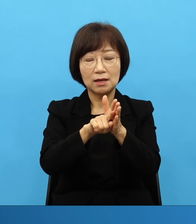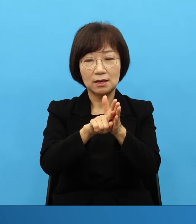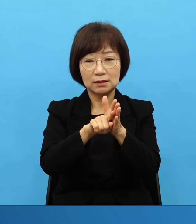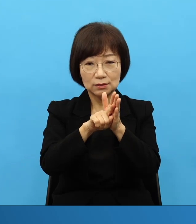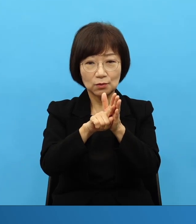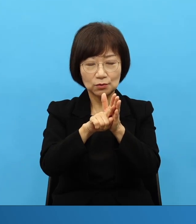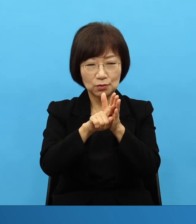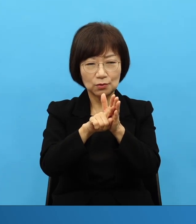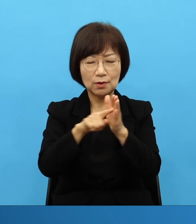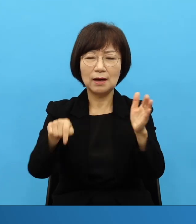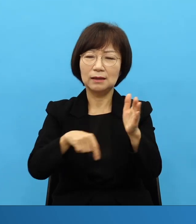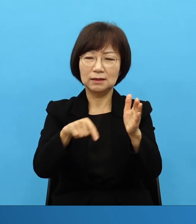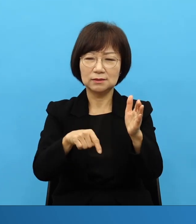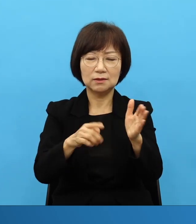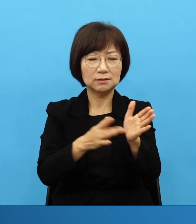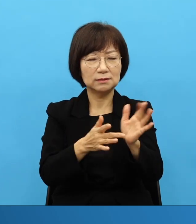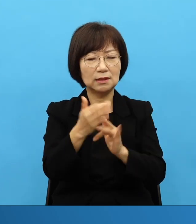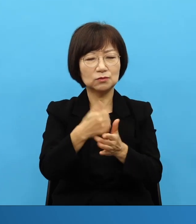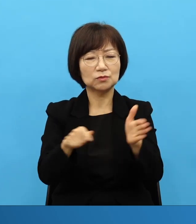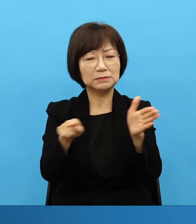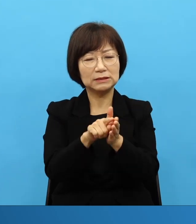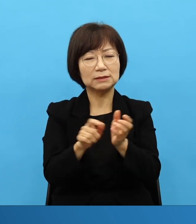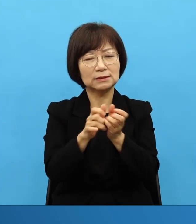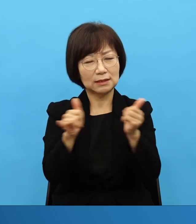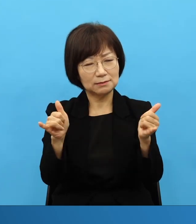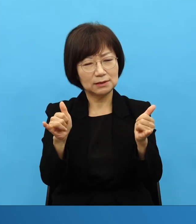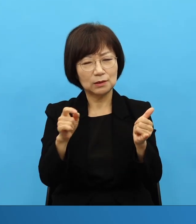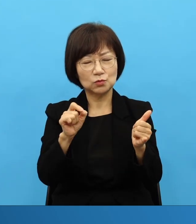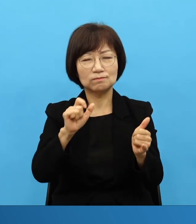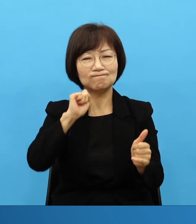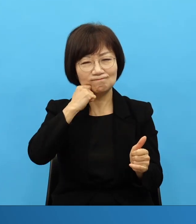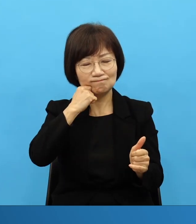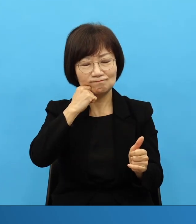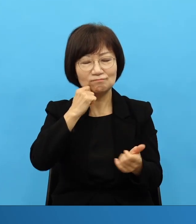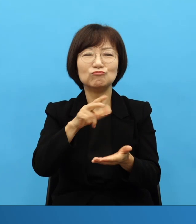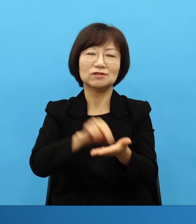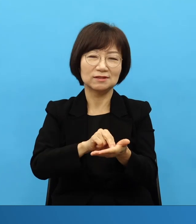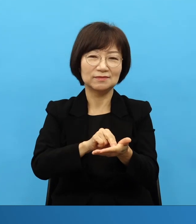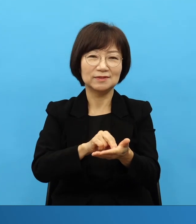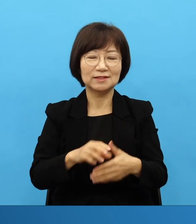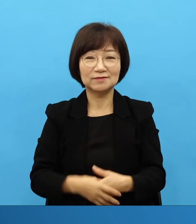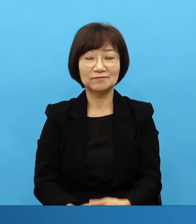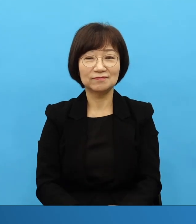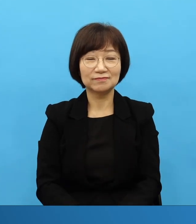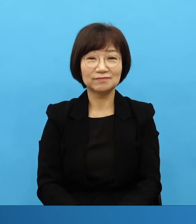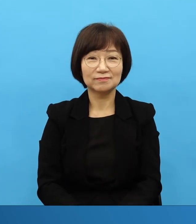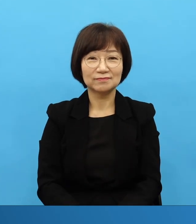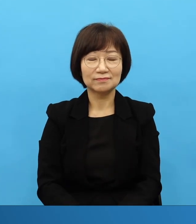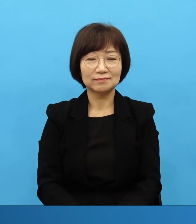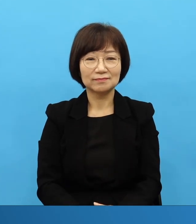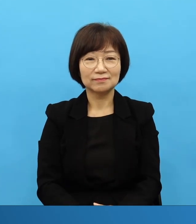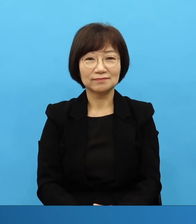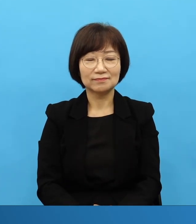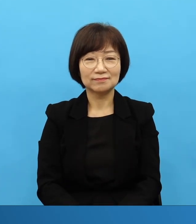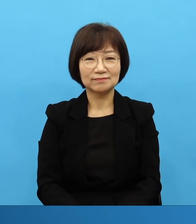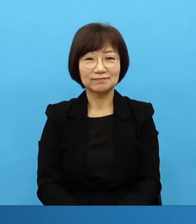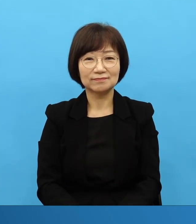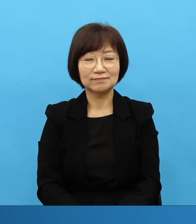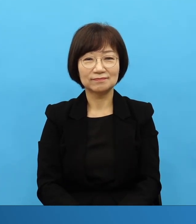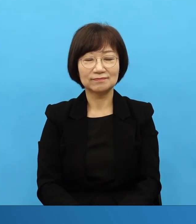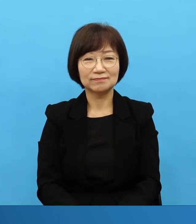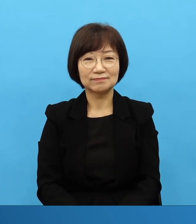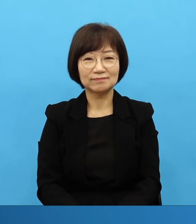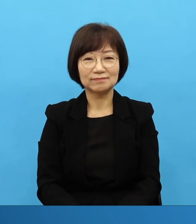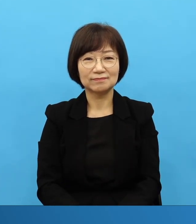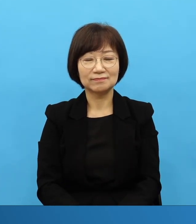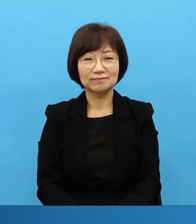사람들의 벽입니다. Now, there is no barrier for Christianity, but this is the barrier 이걸 for 지금 the 못 believers. 넘어서고 있는 거예요. They're not able to overcome this